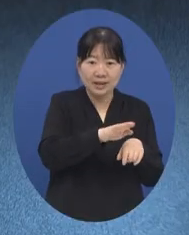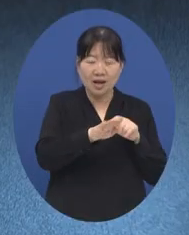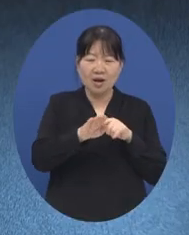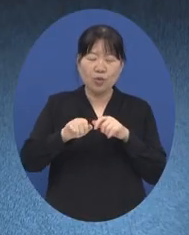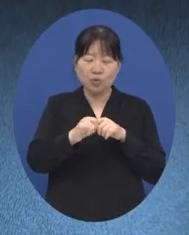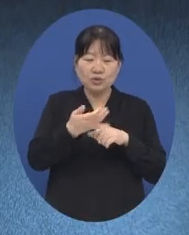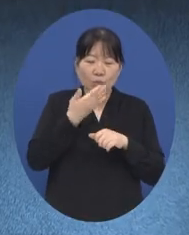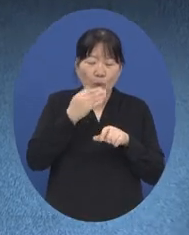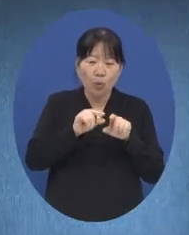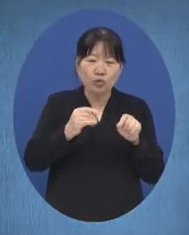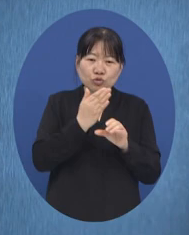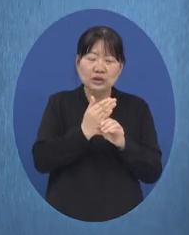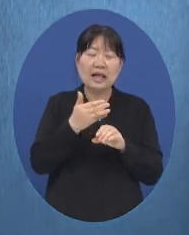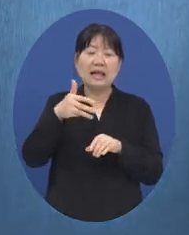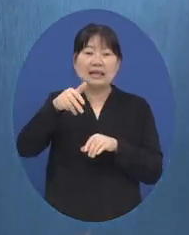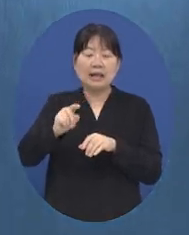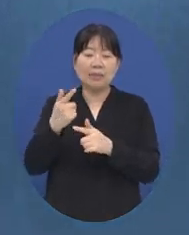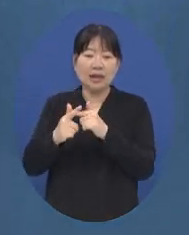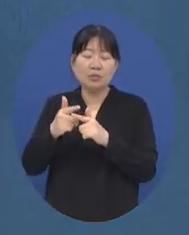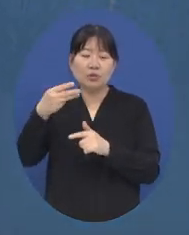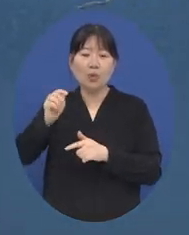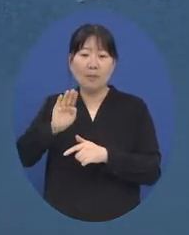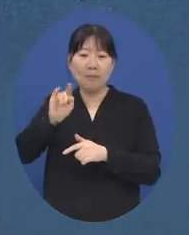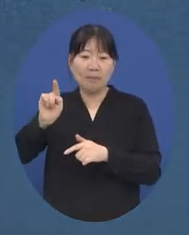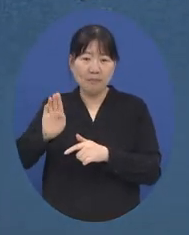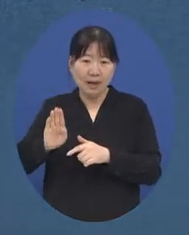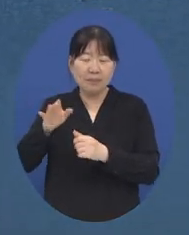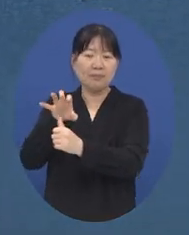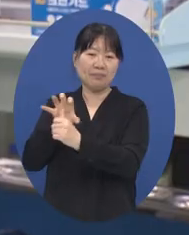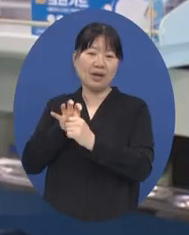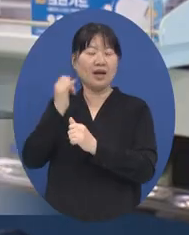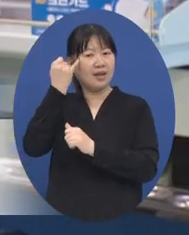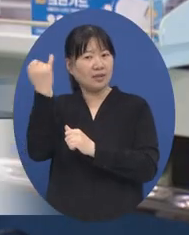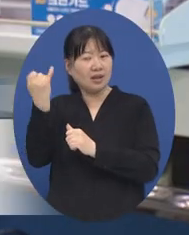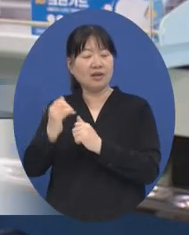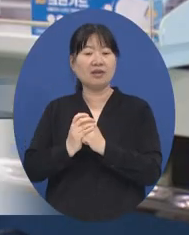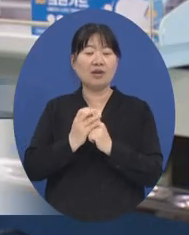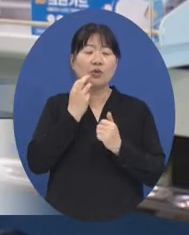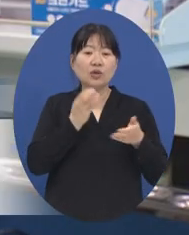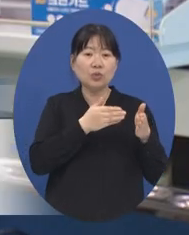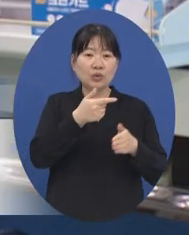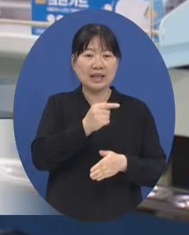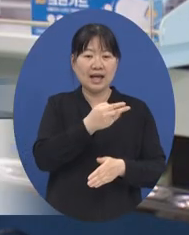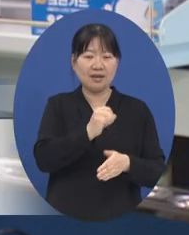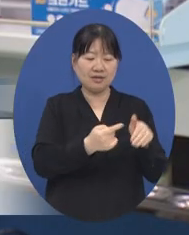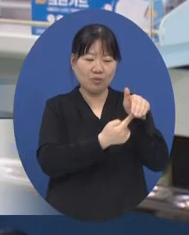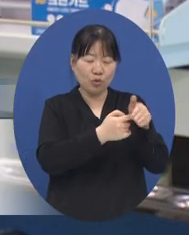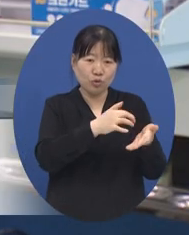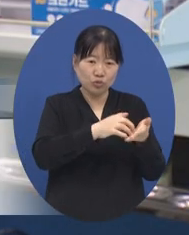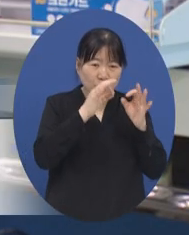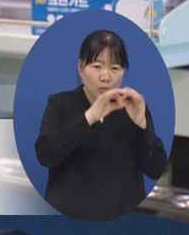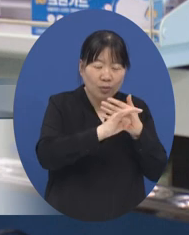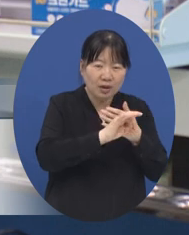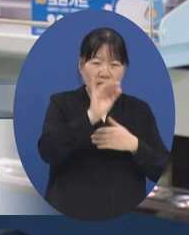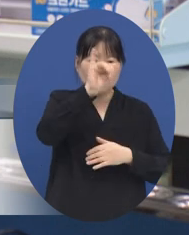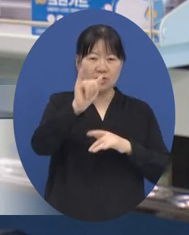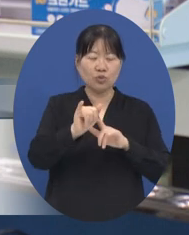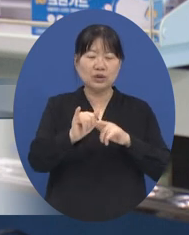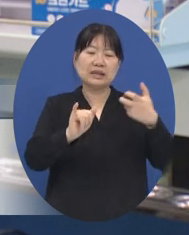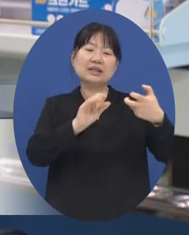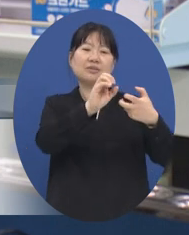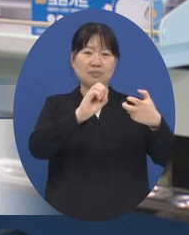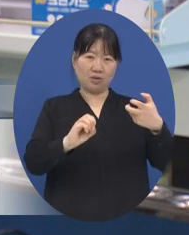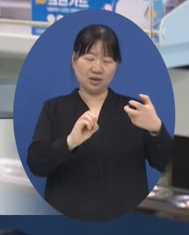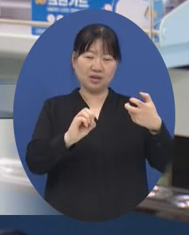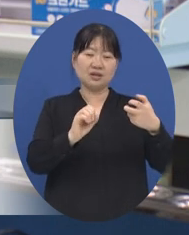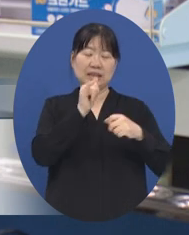먹이의 주원료가 참나무 발효 톱밥이라는 데서 착안한 겁니다. 경기도 느타리 버섯 생산량은 전국의 한